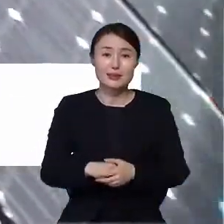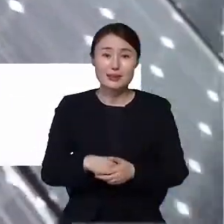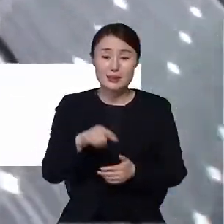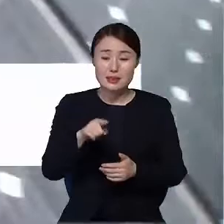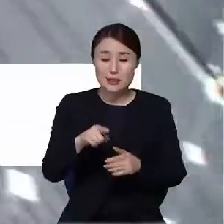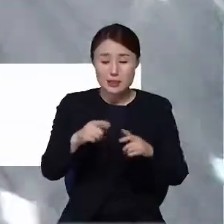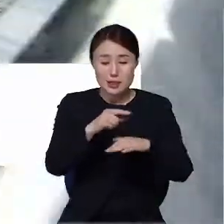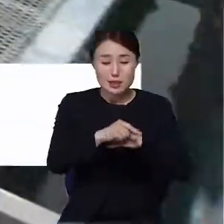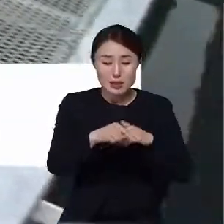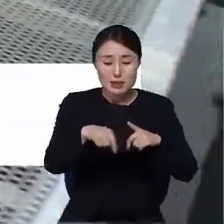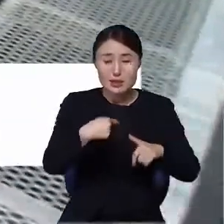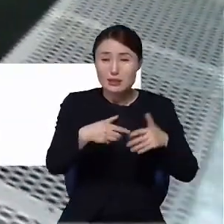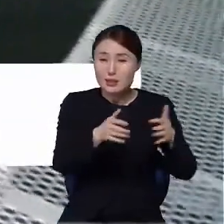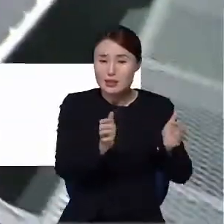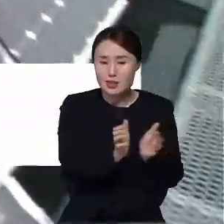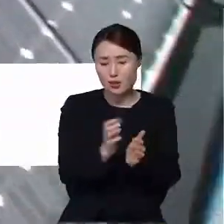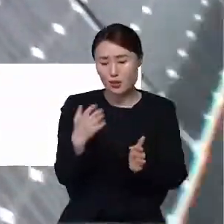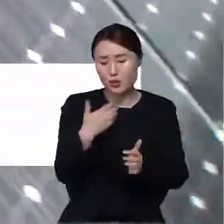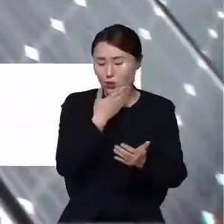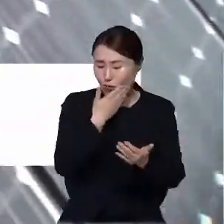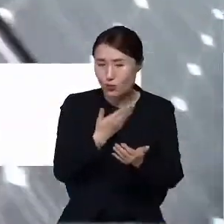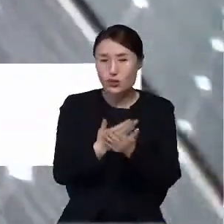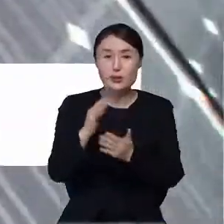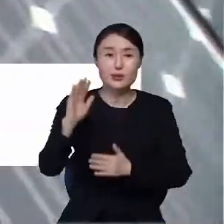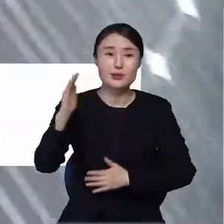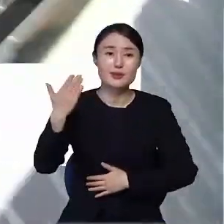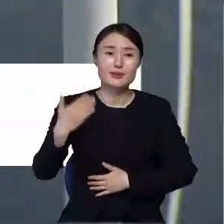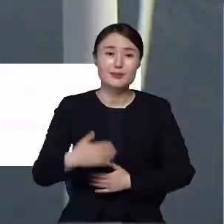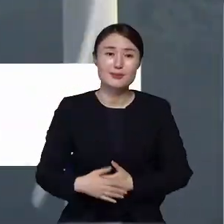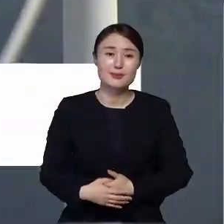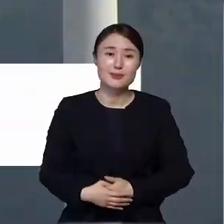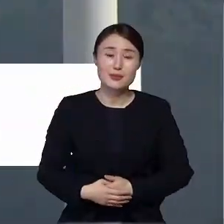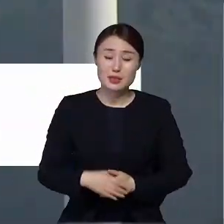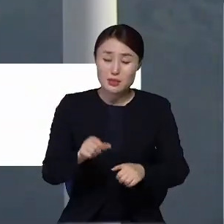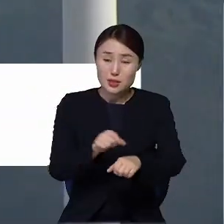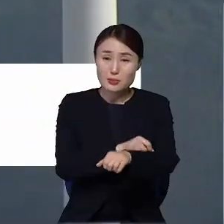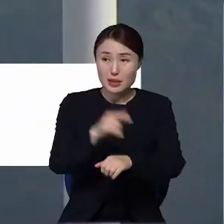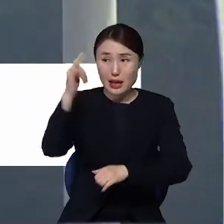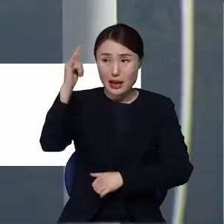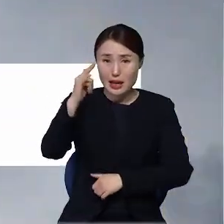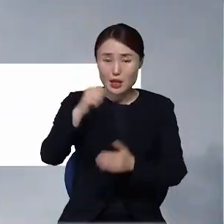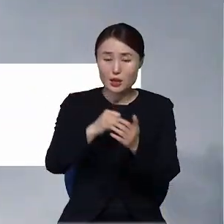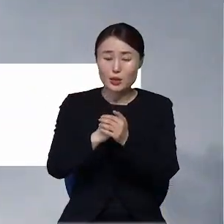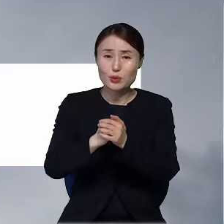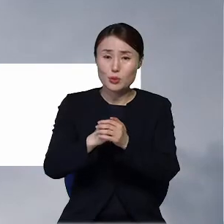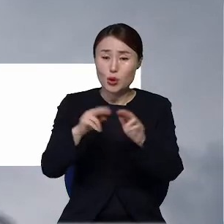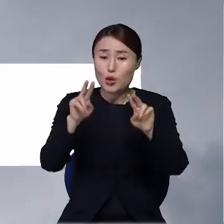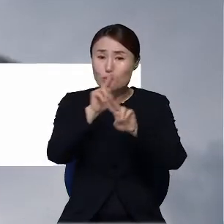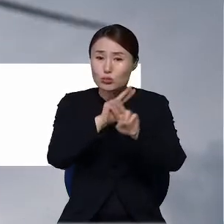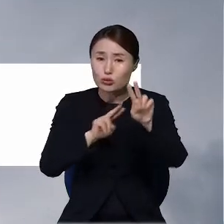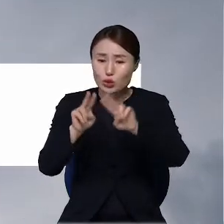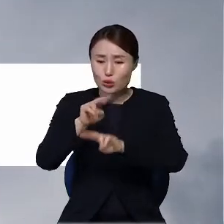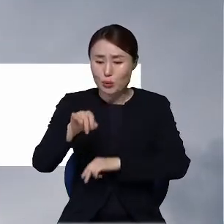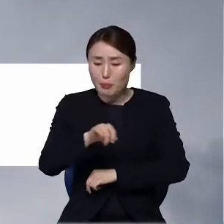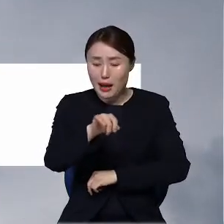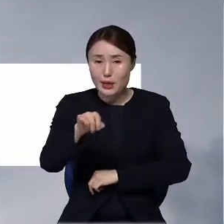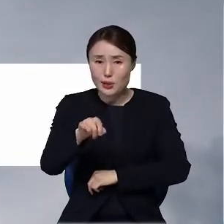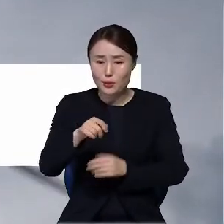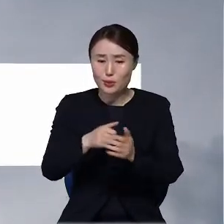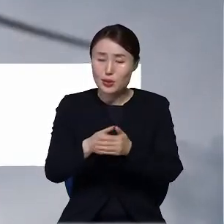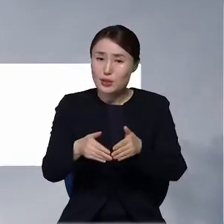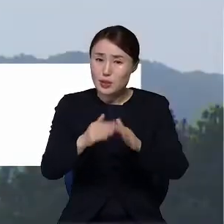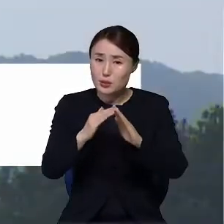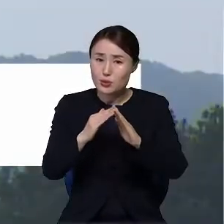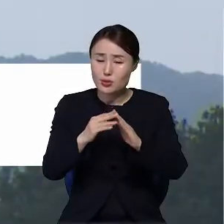이제 지자체의 역할이 무엇보다 중요해졌습니다. 특히 태양광과 풍력, 바이오 등의 재생에너지 시설에